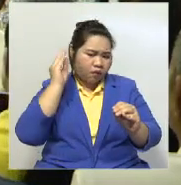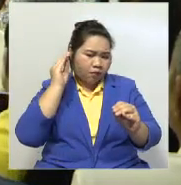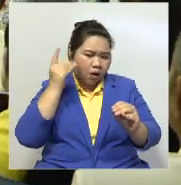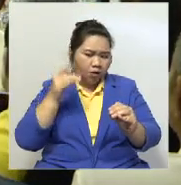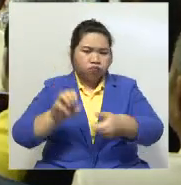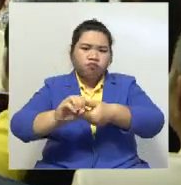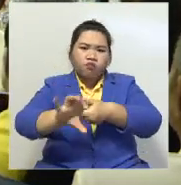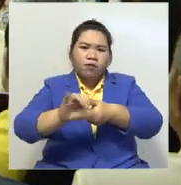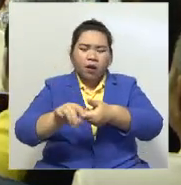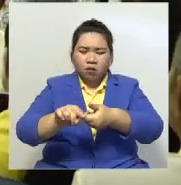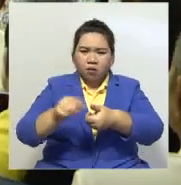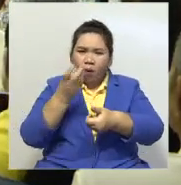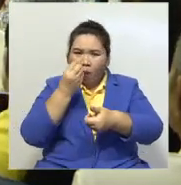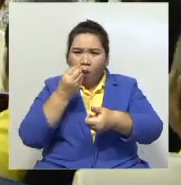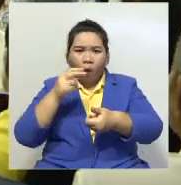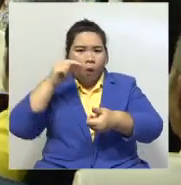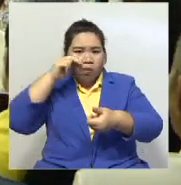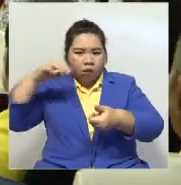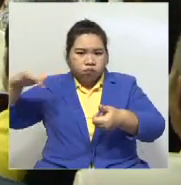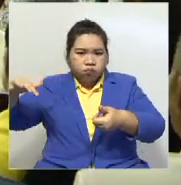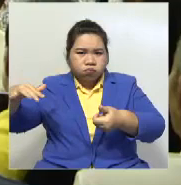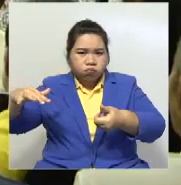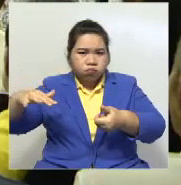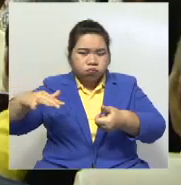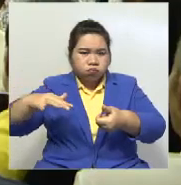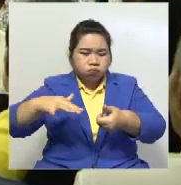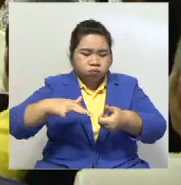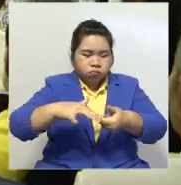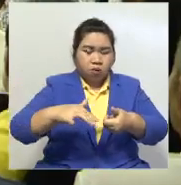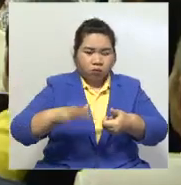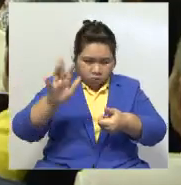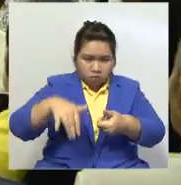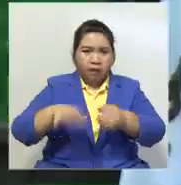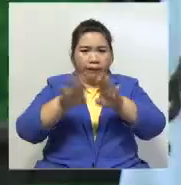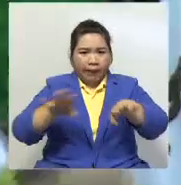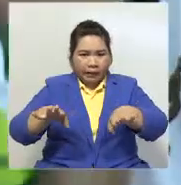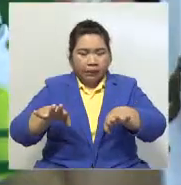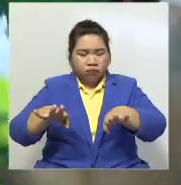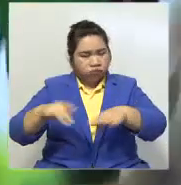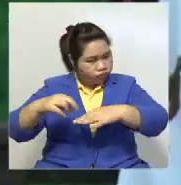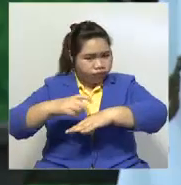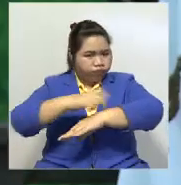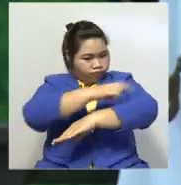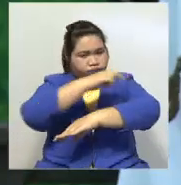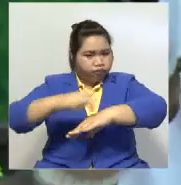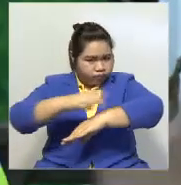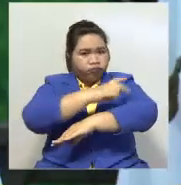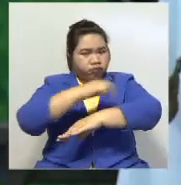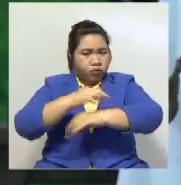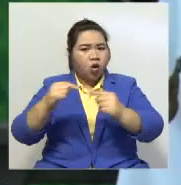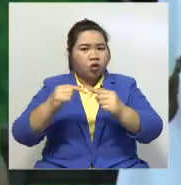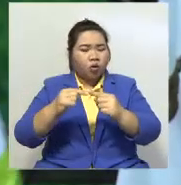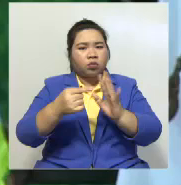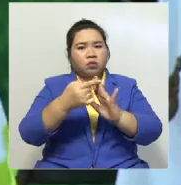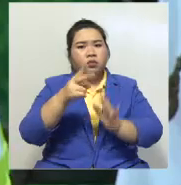ายปรากฏว่ามีน้ำเริ่มไหลมาพอน้ำไหลมาปุ๊บก็เลยบอกให้น้องๆเนี่ยพากันรีบขึ้นบนที่สูงที่เนินนมสาว